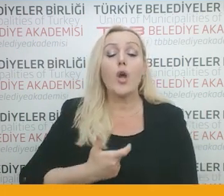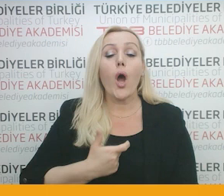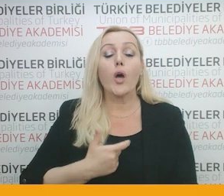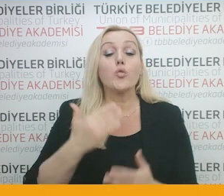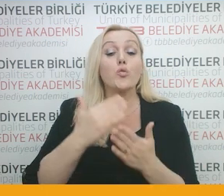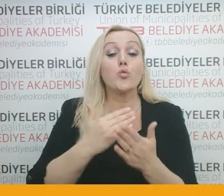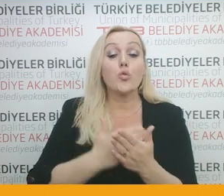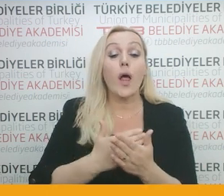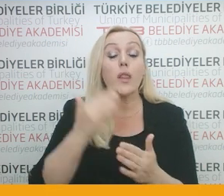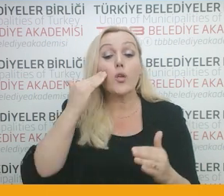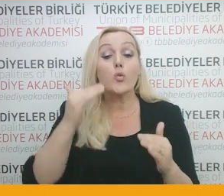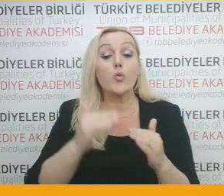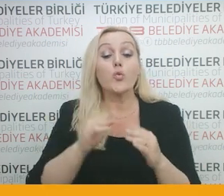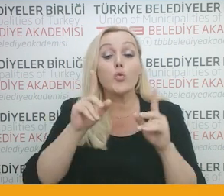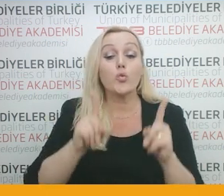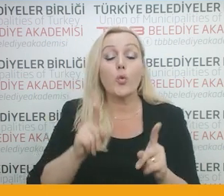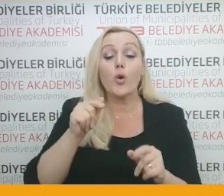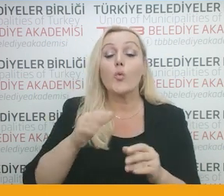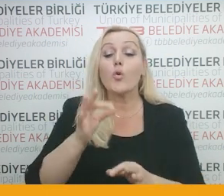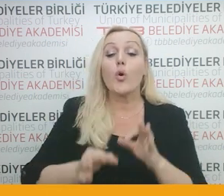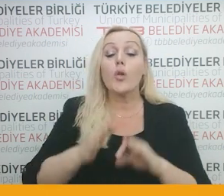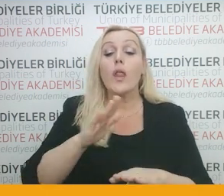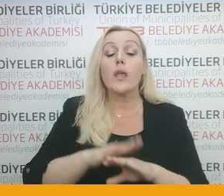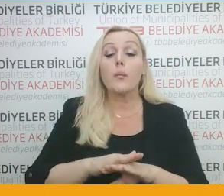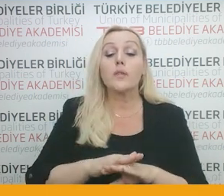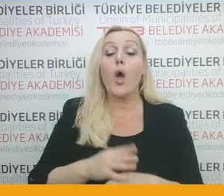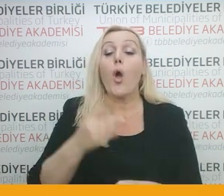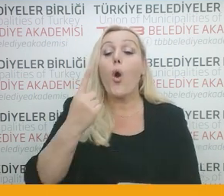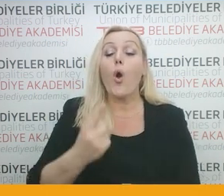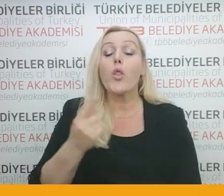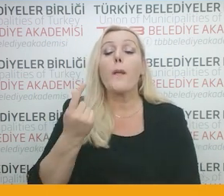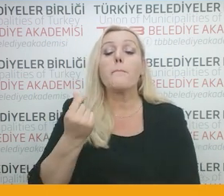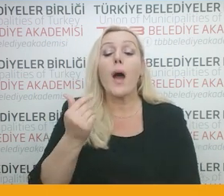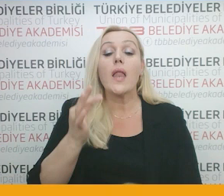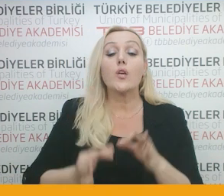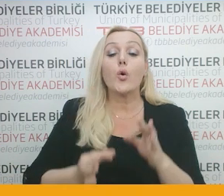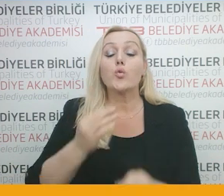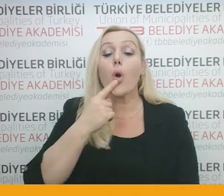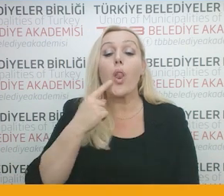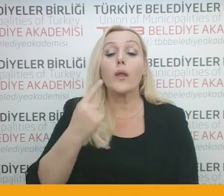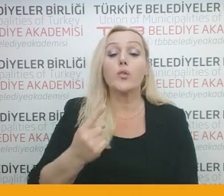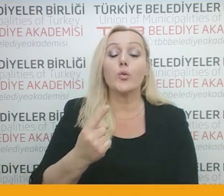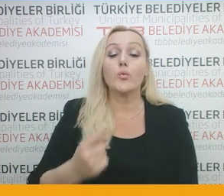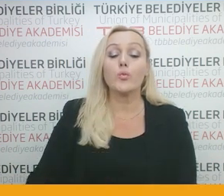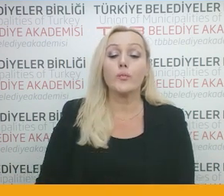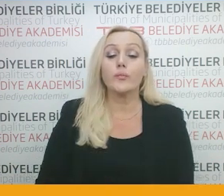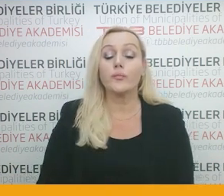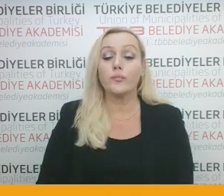bu mevzuat hükümlerine uygun mu? Bu kontrollerin tamamını biz ne diyoruz? Ön mali kontrol diyoruz.